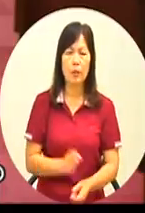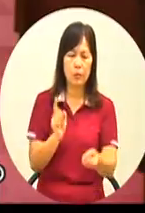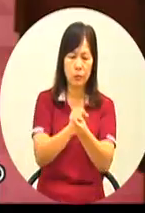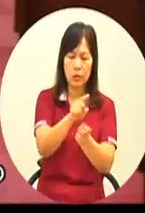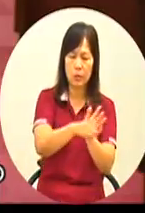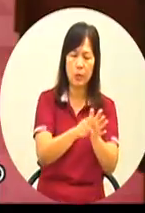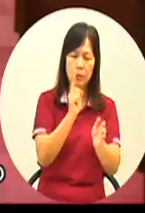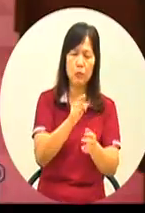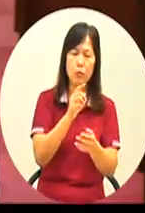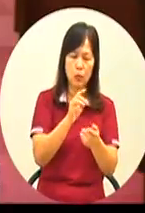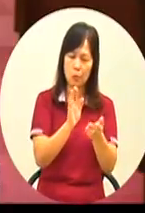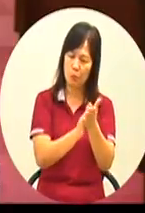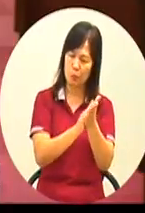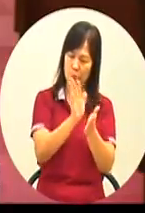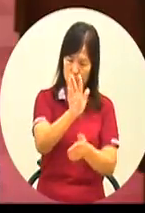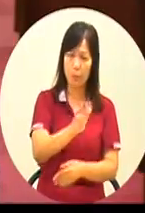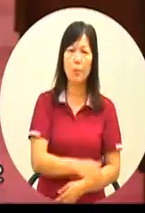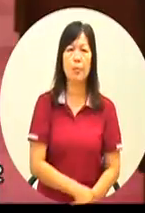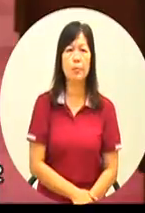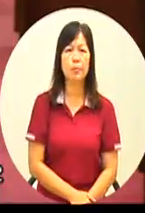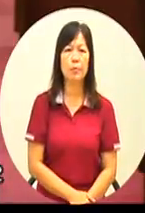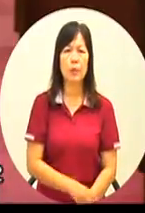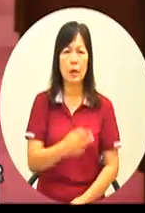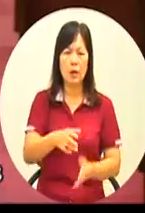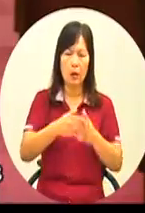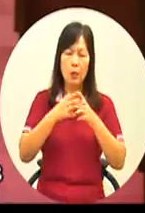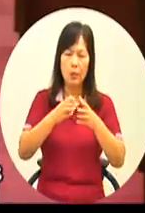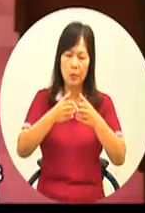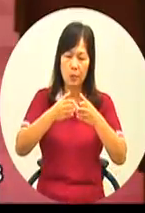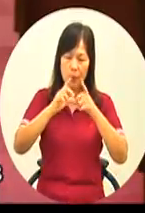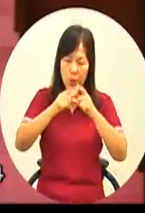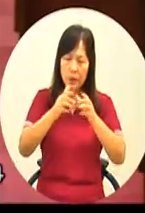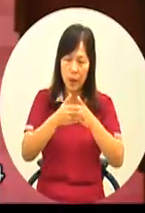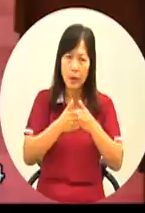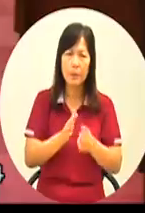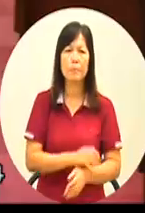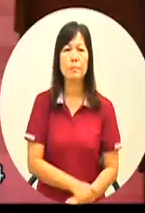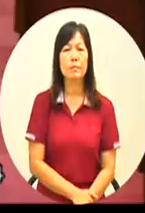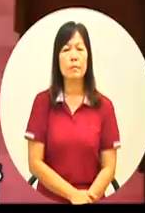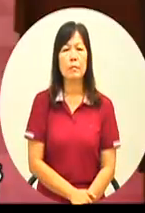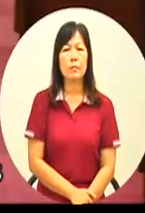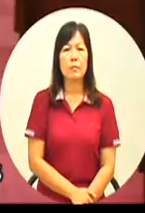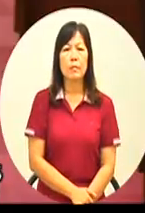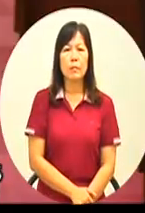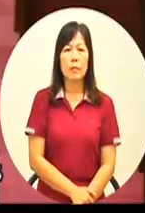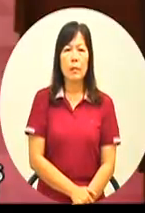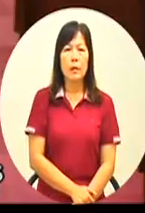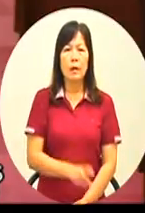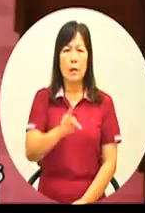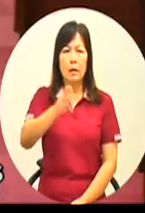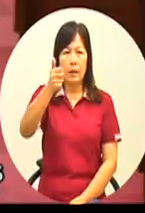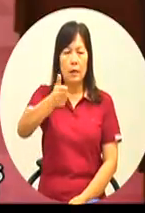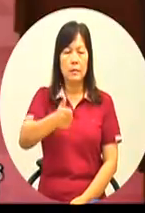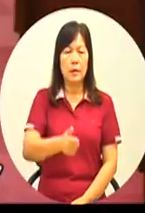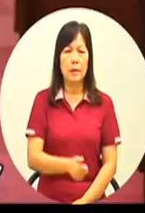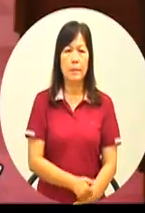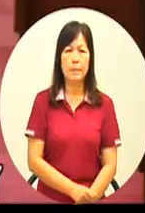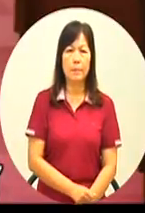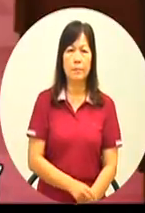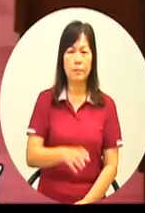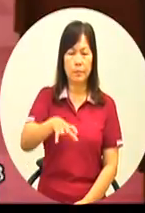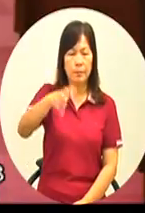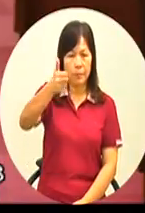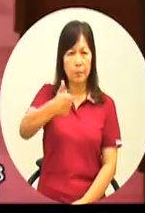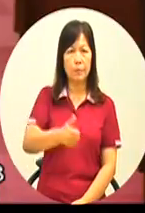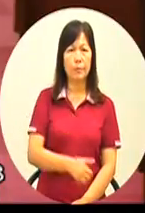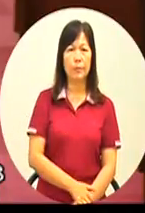非常的肯定啦吼。啊，来，咱来回答一下好不好？ 啊，请到。 哎嘞，科长。啊，处长，处